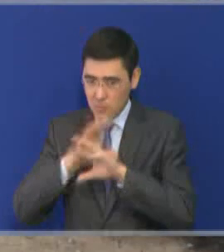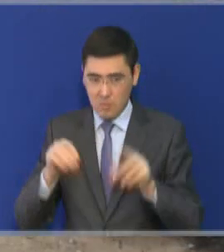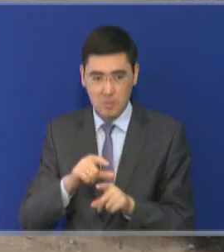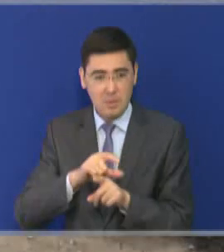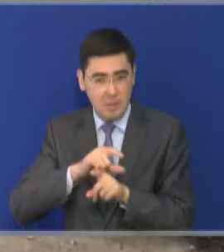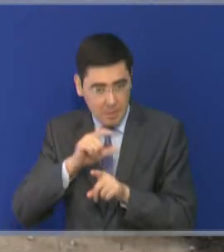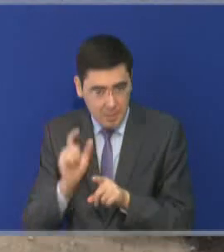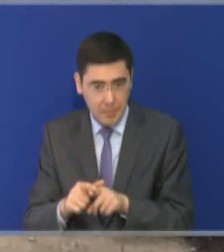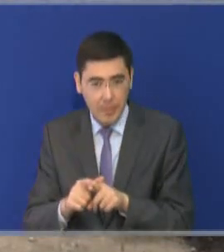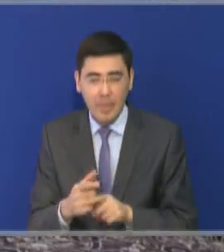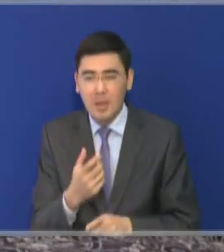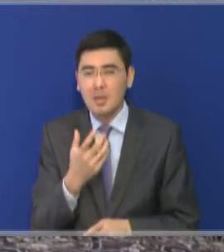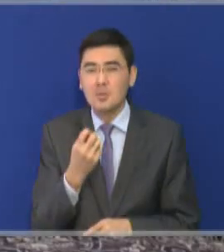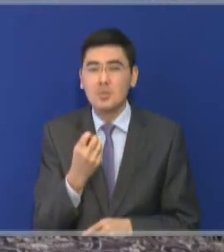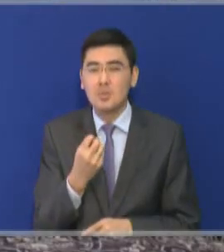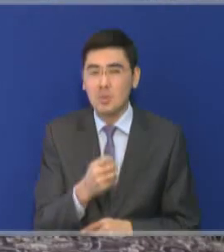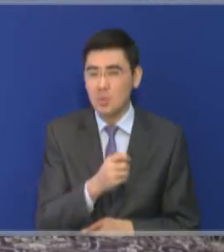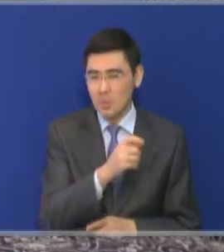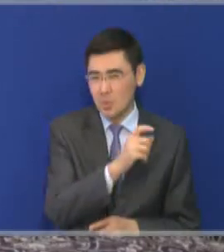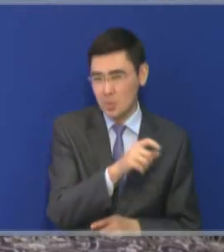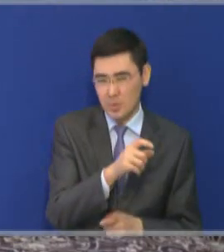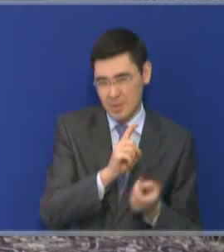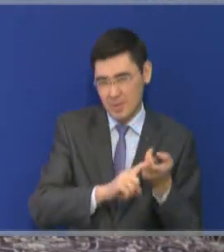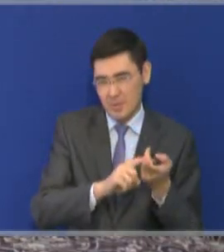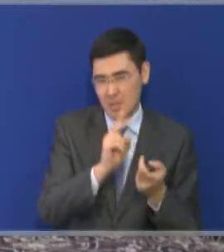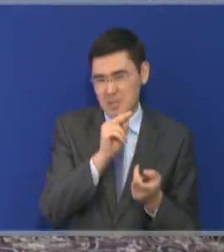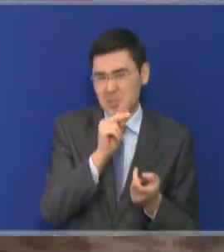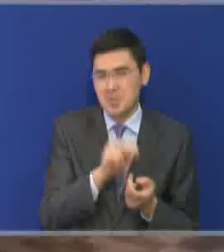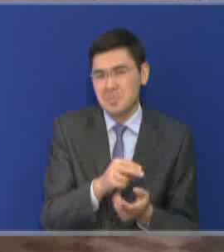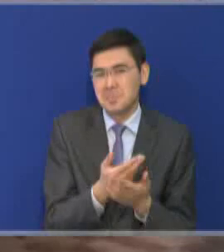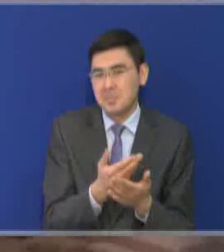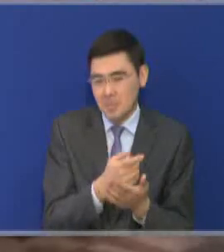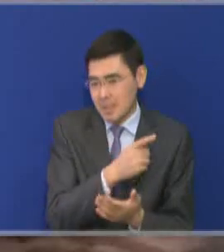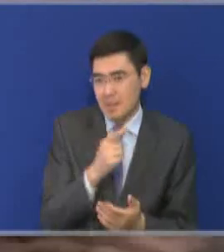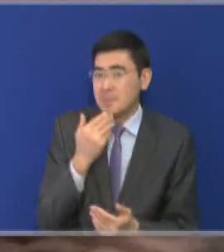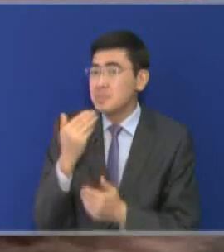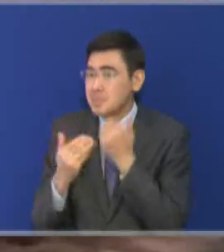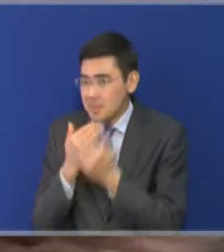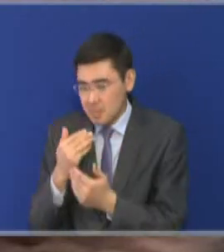центр предоставляет информацию по всем вопросам, связанным с карантином, по телефону.